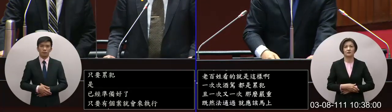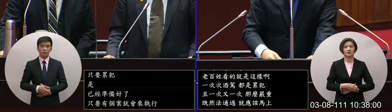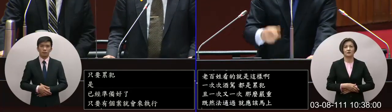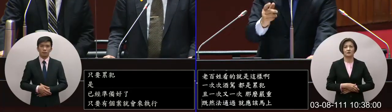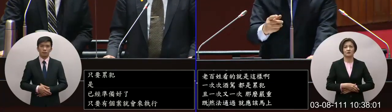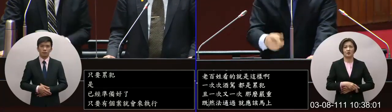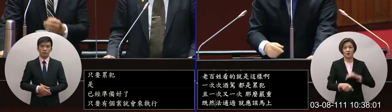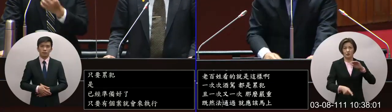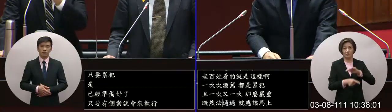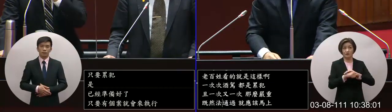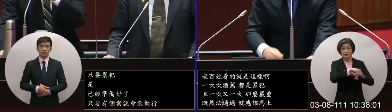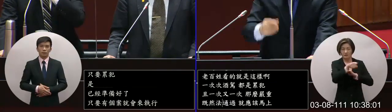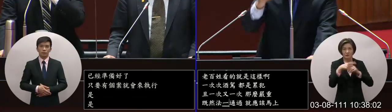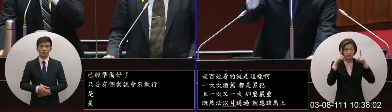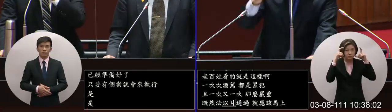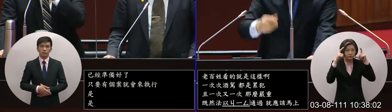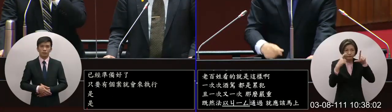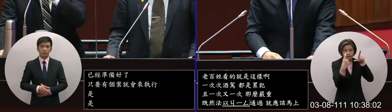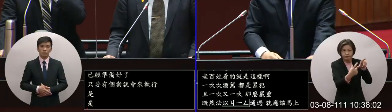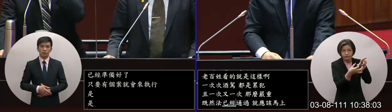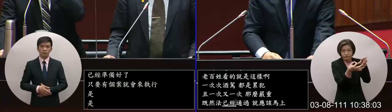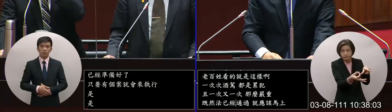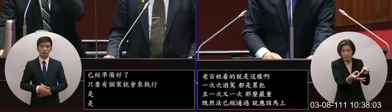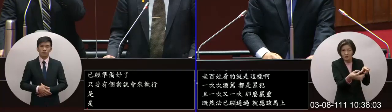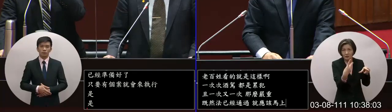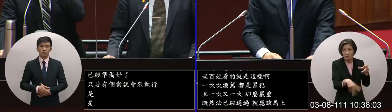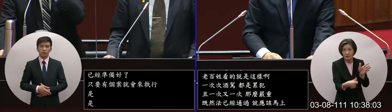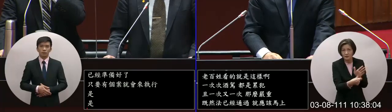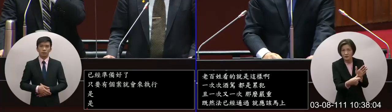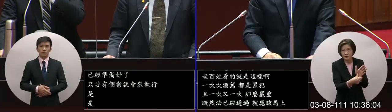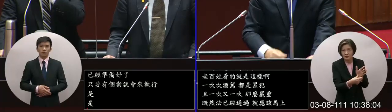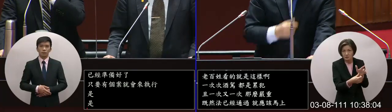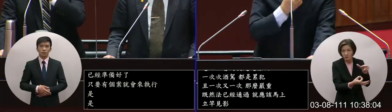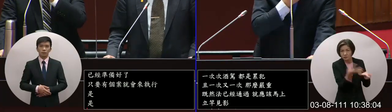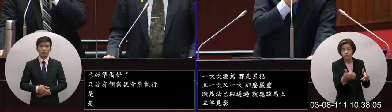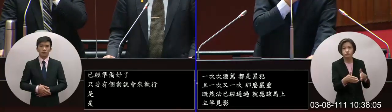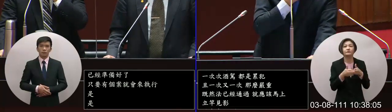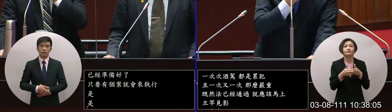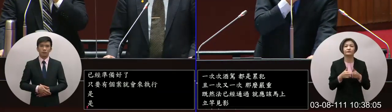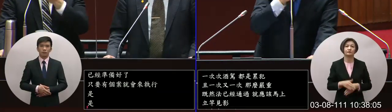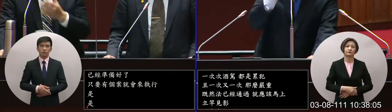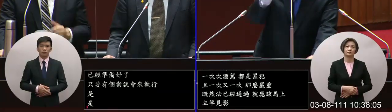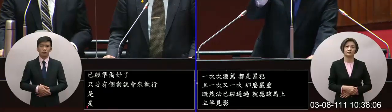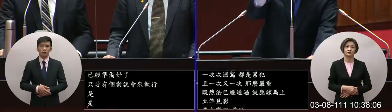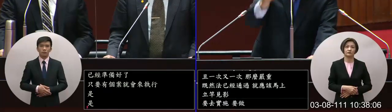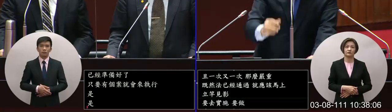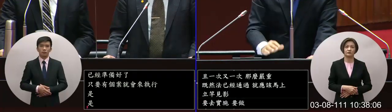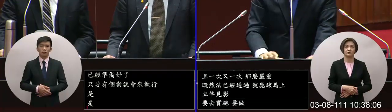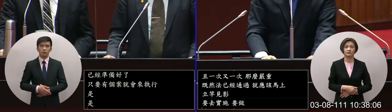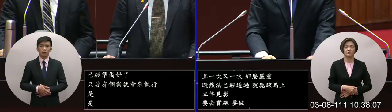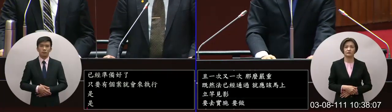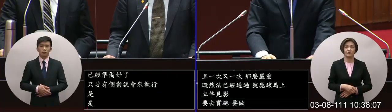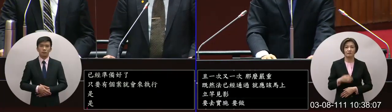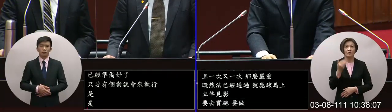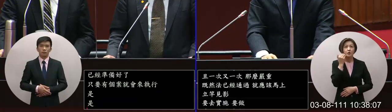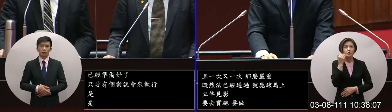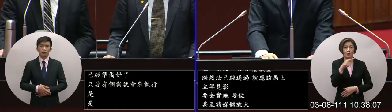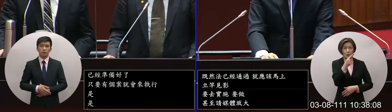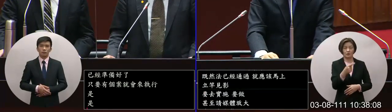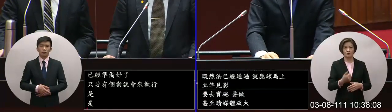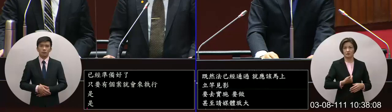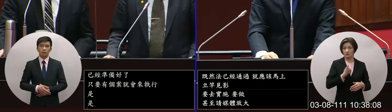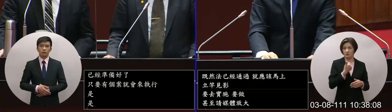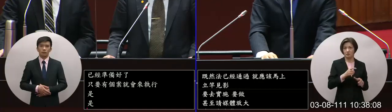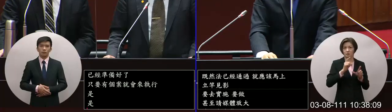片，甚至于、哦、还公布他的姓名等等，这个可以杜绝啊有一